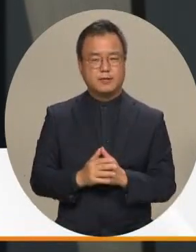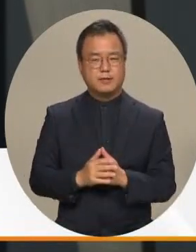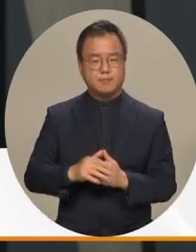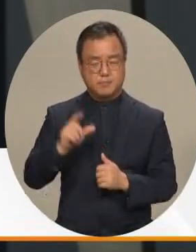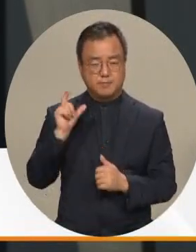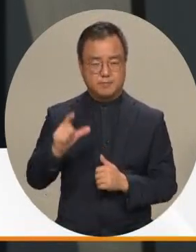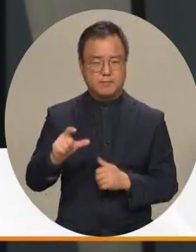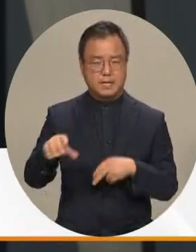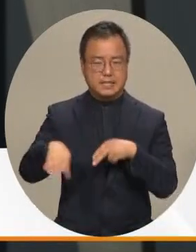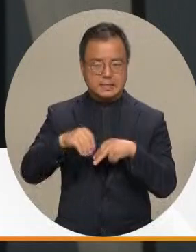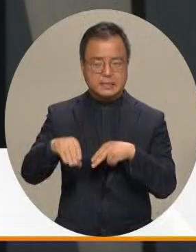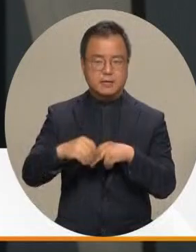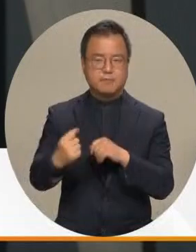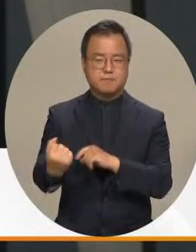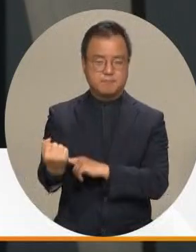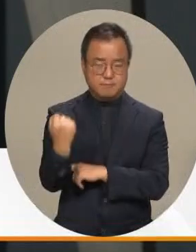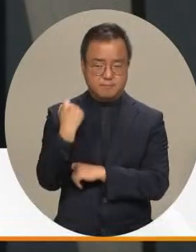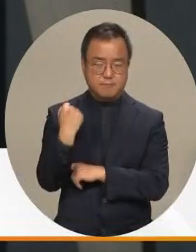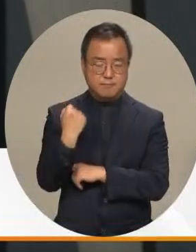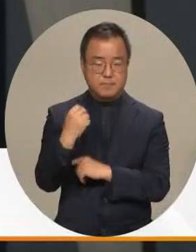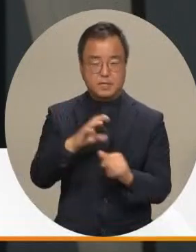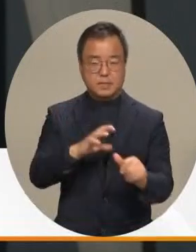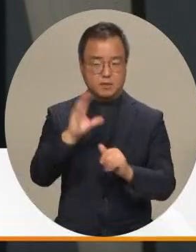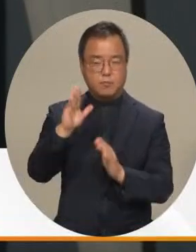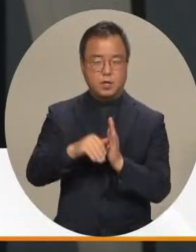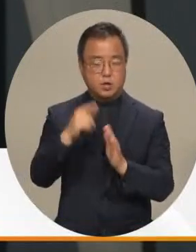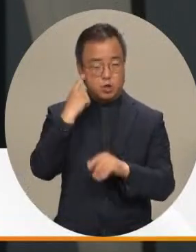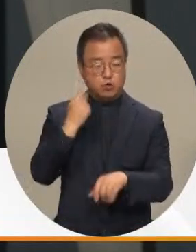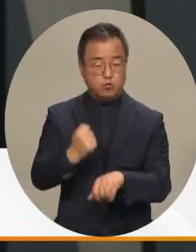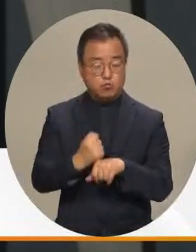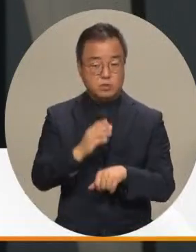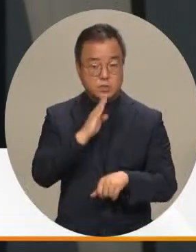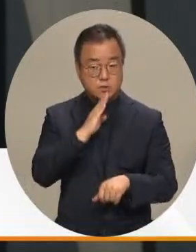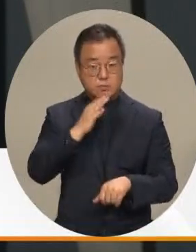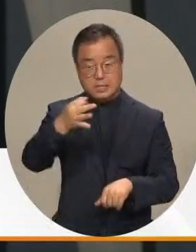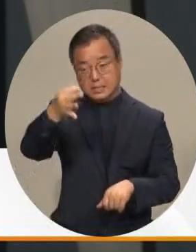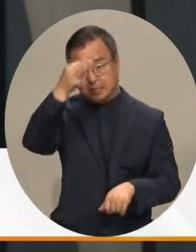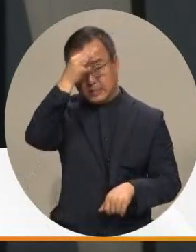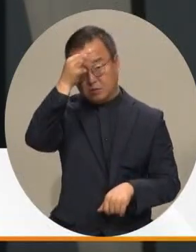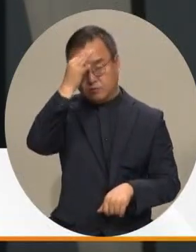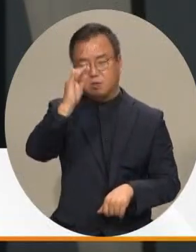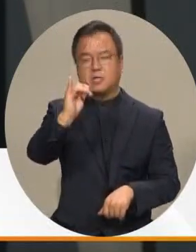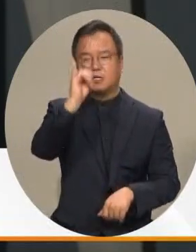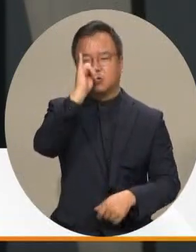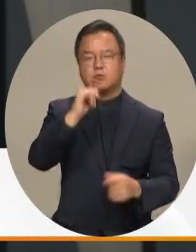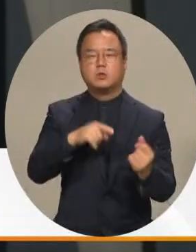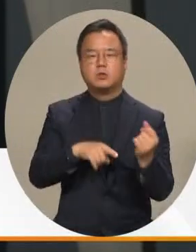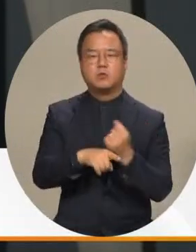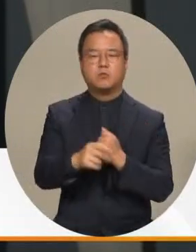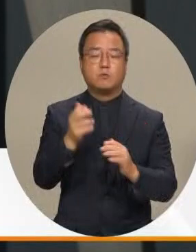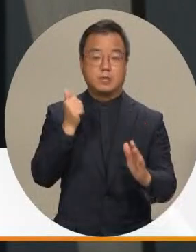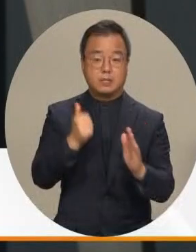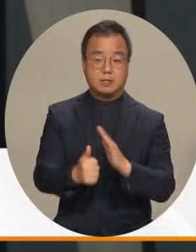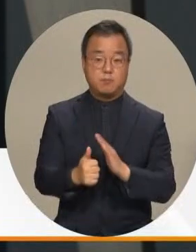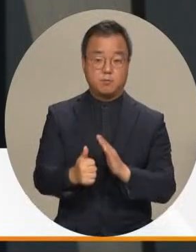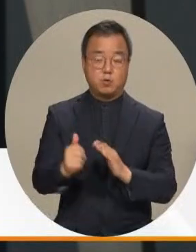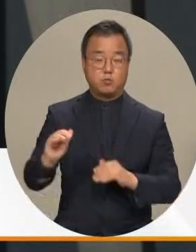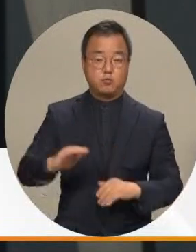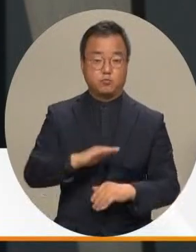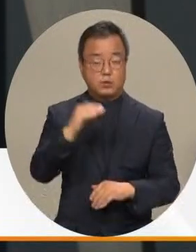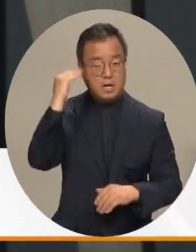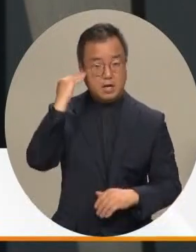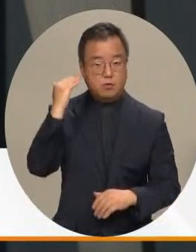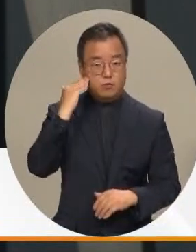이용해야지만 할 수 있는 연구 그리고 실상을 사용할 수 있는 기술이 존재하고 있기 때문인데요 대표적으로 우리나라의